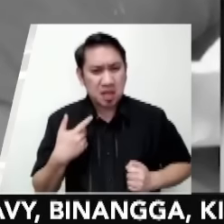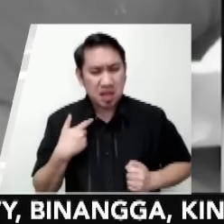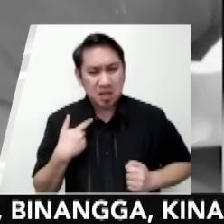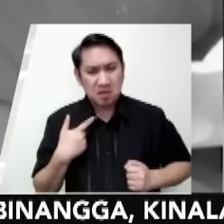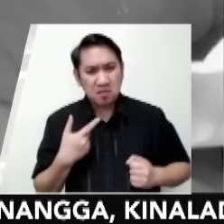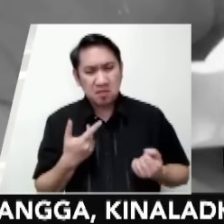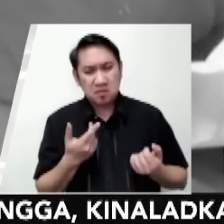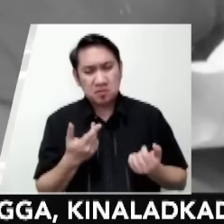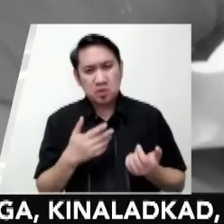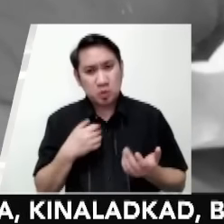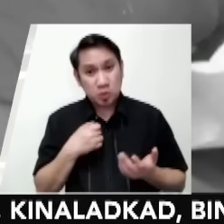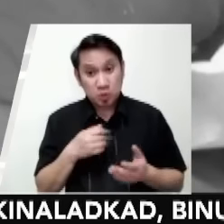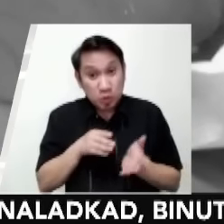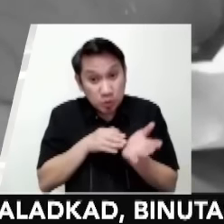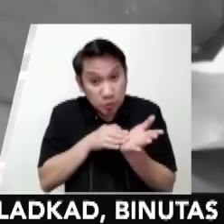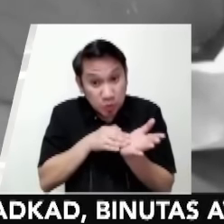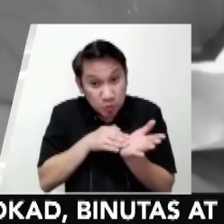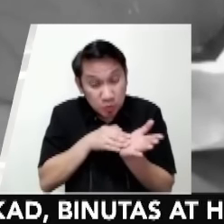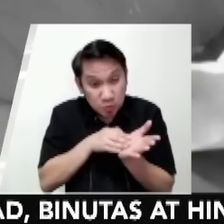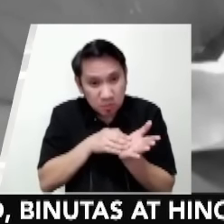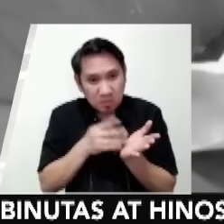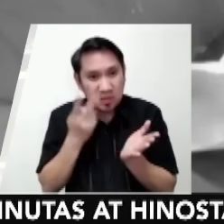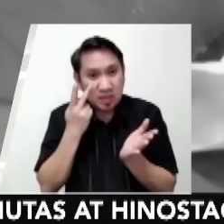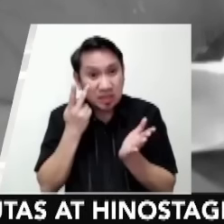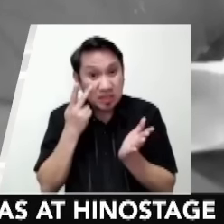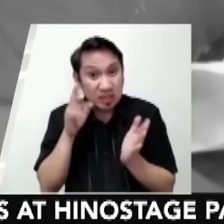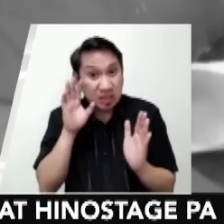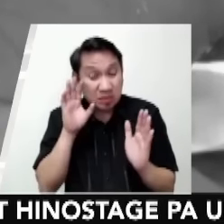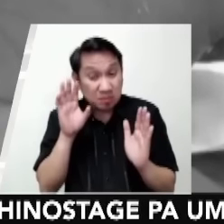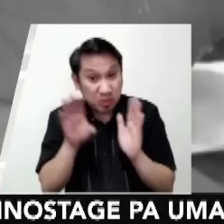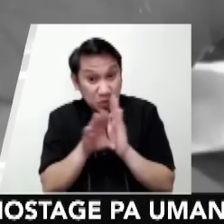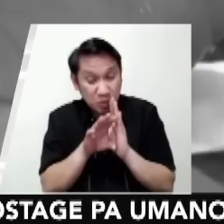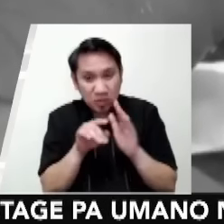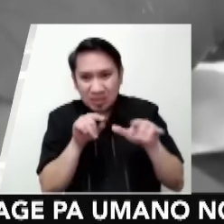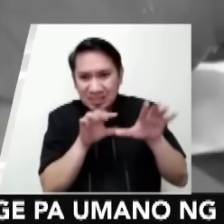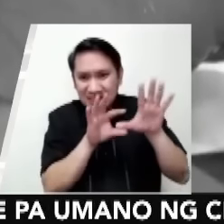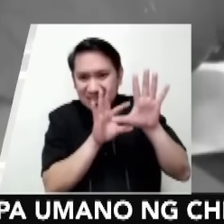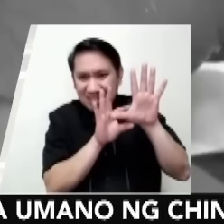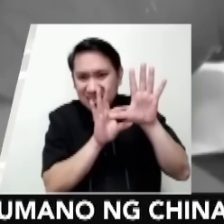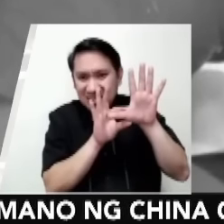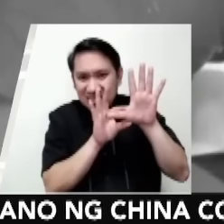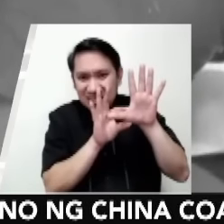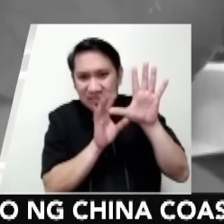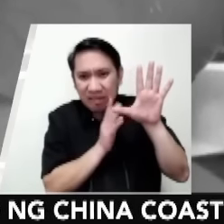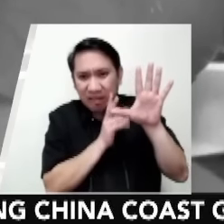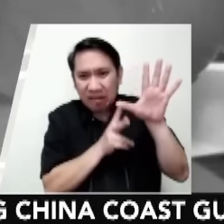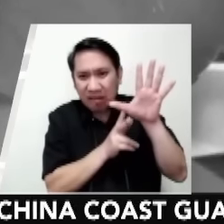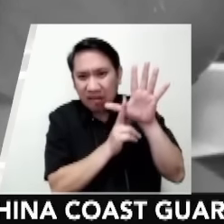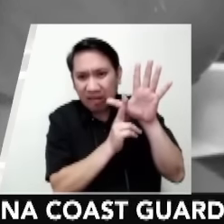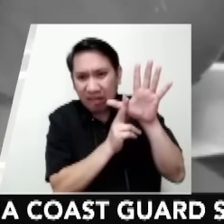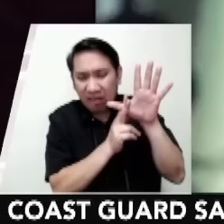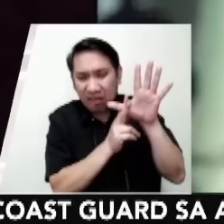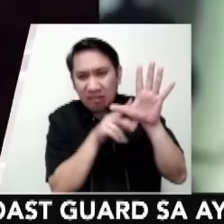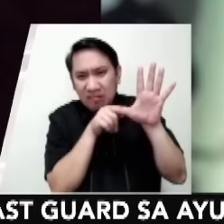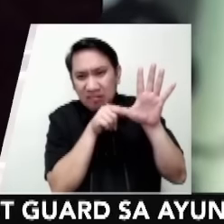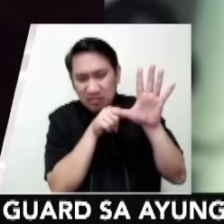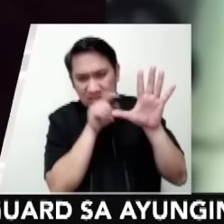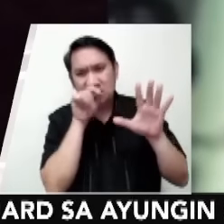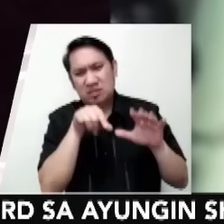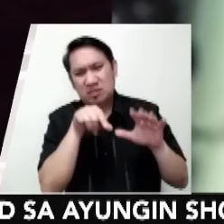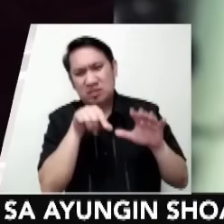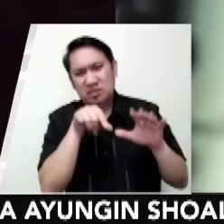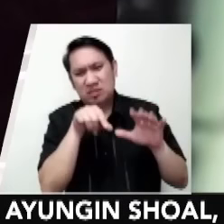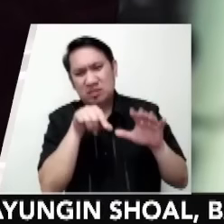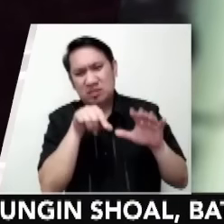sa mga nanonood, kita sa larawan ang kanyang kamay na napatulan ng hinlalaki. Ang sundalong ito ang isa sa mga nasugatan na magpang-abot